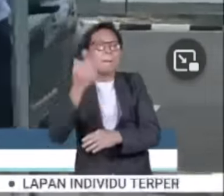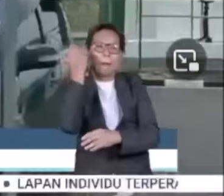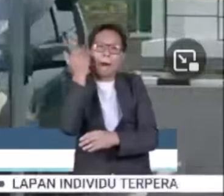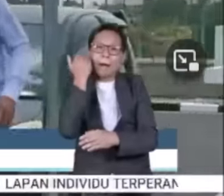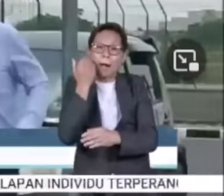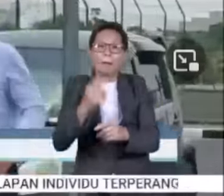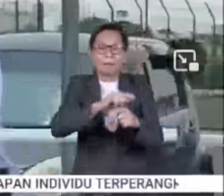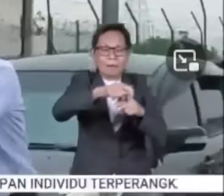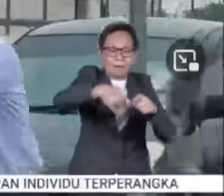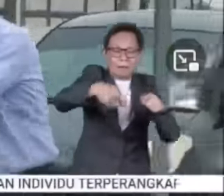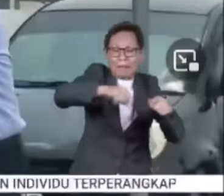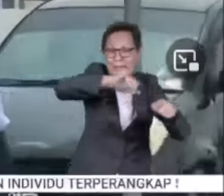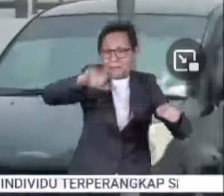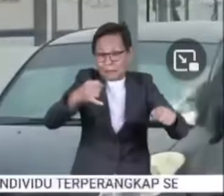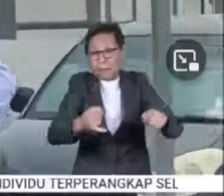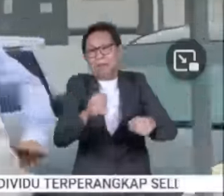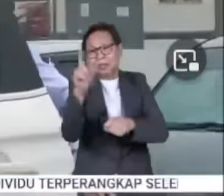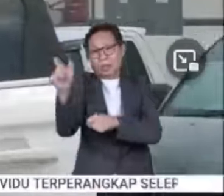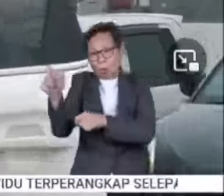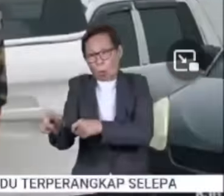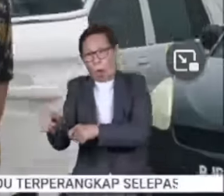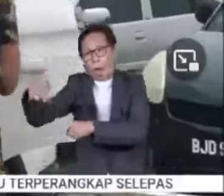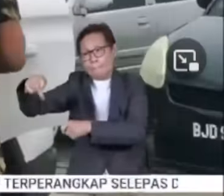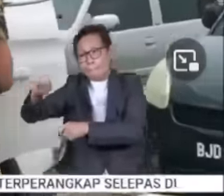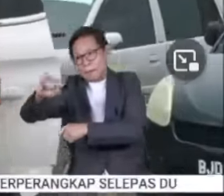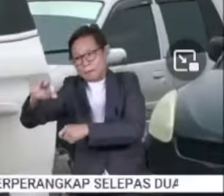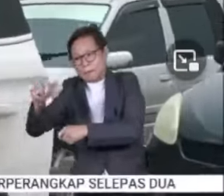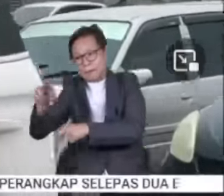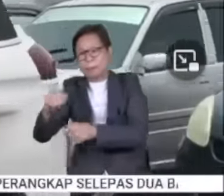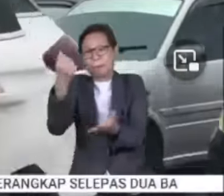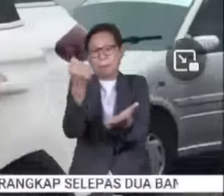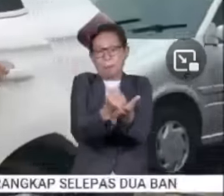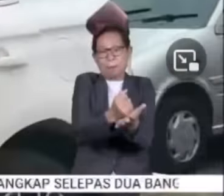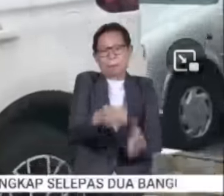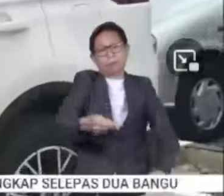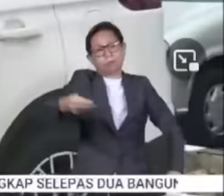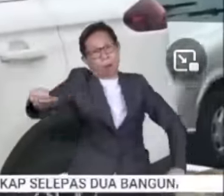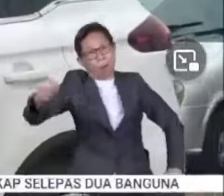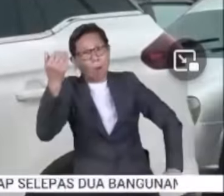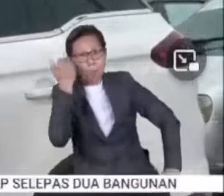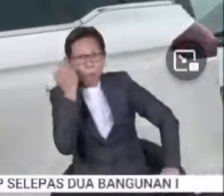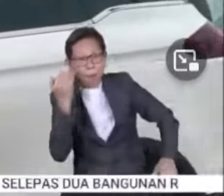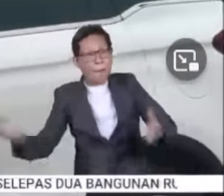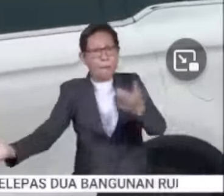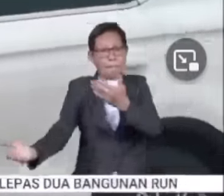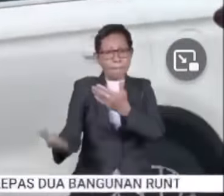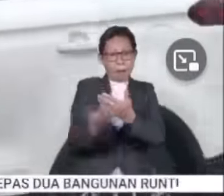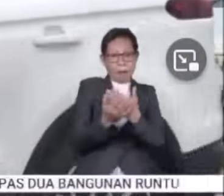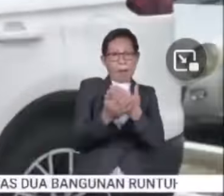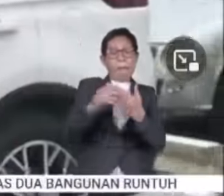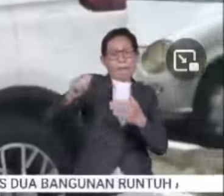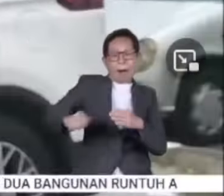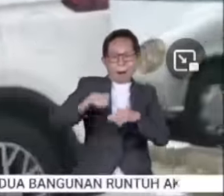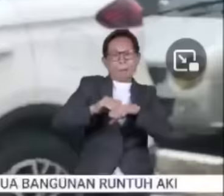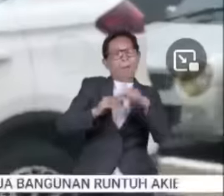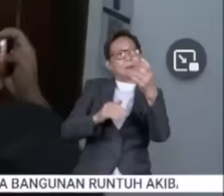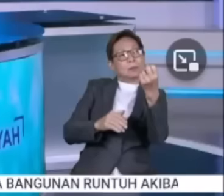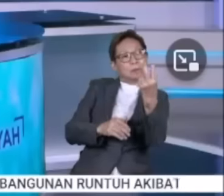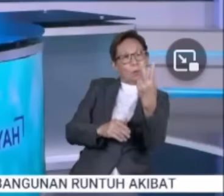jamin RM50,000 dengan seorang penjamin dan pasport diserah kepada mahkamah. Sebutan semula kes pada 12 Mei.